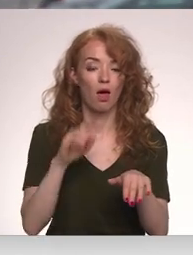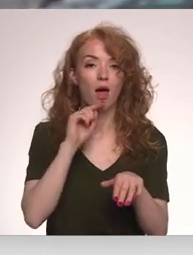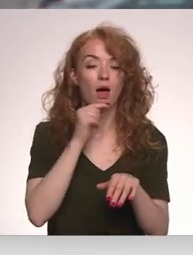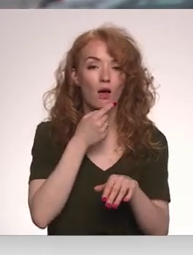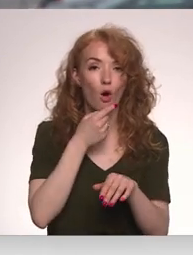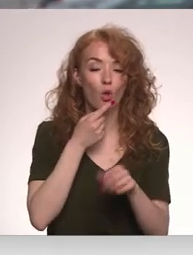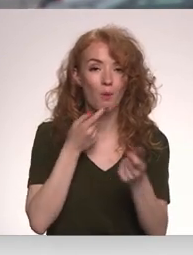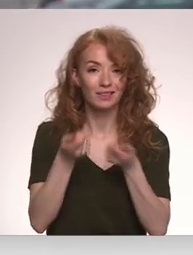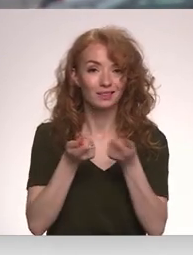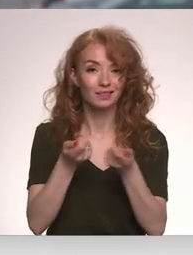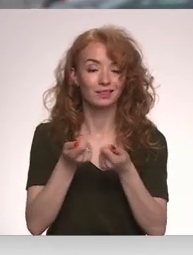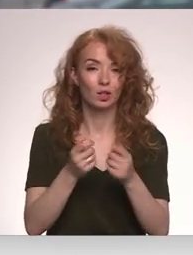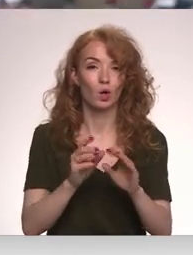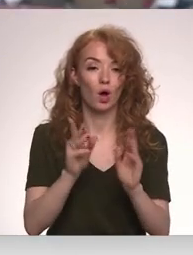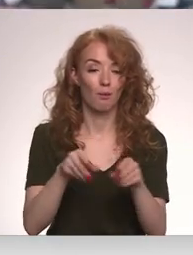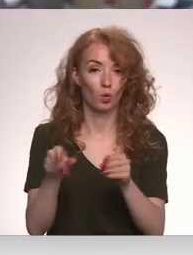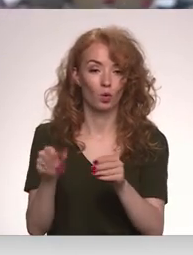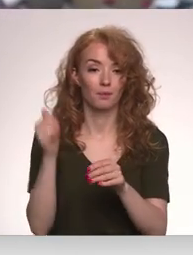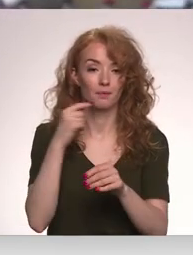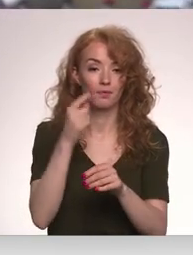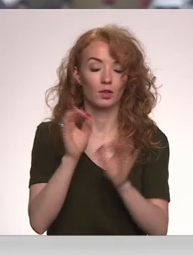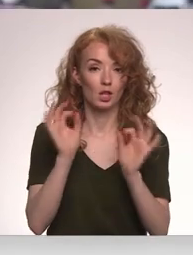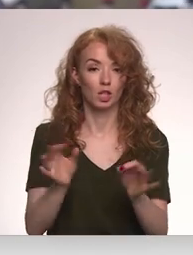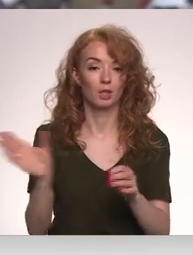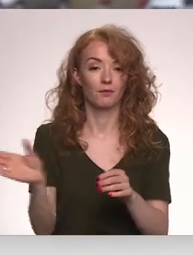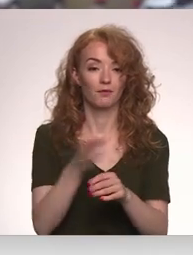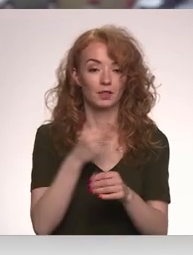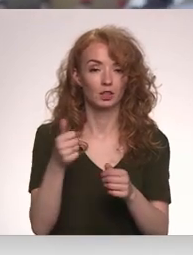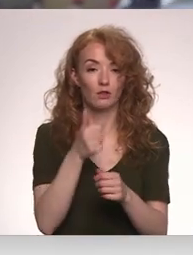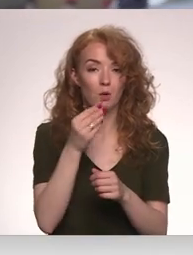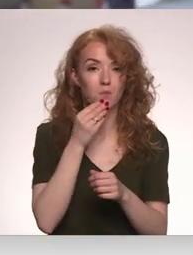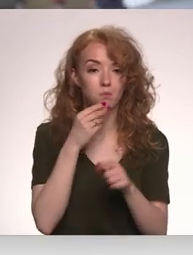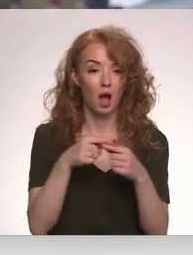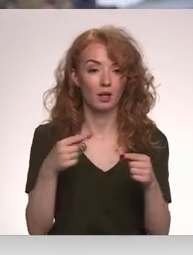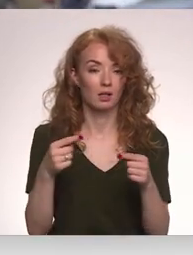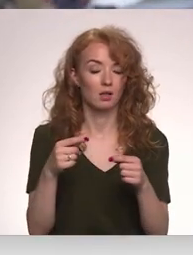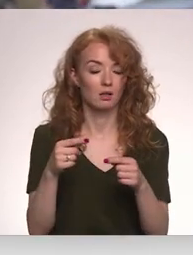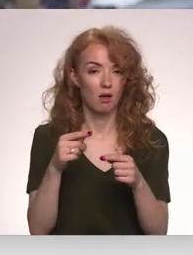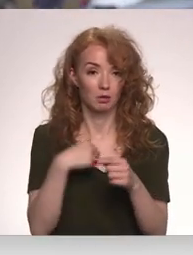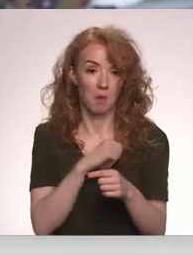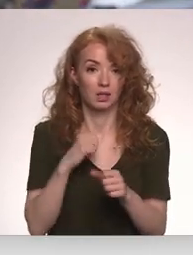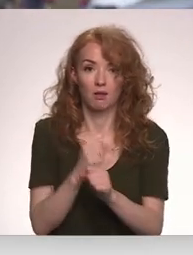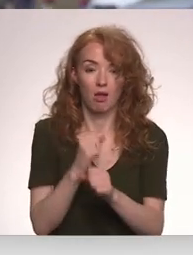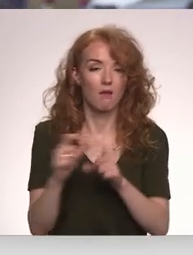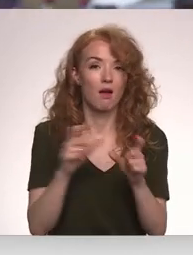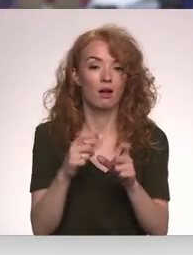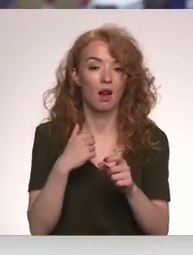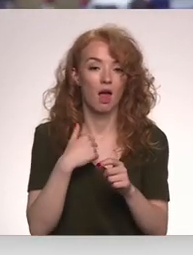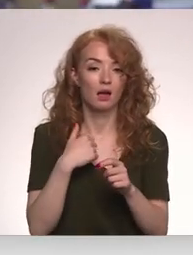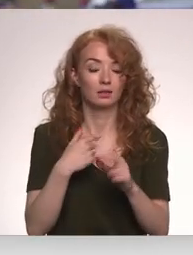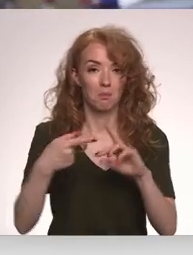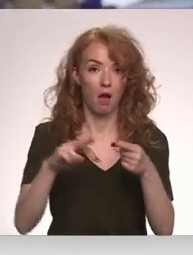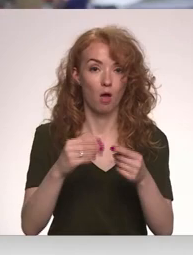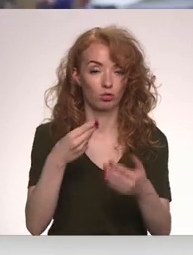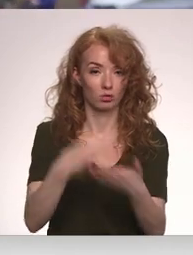to kurināšanu. Tiešām visi pārtika ir tīpaši, es pat vēl strādāju pārtikas veikalā. Es mainu tās cenas,